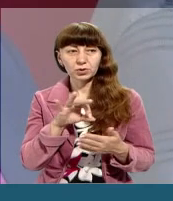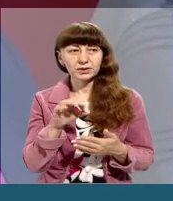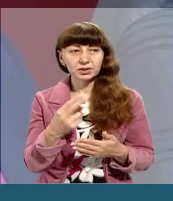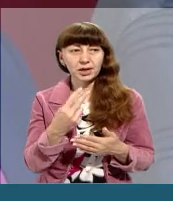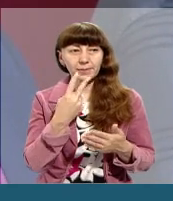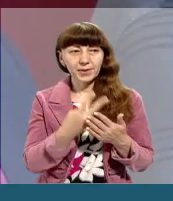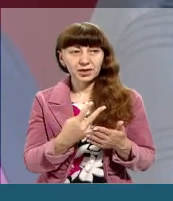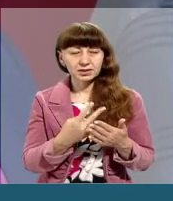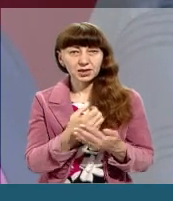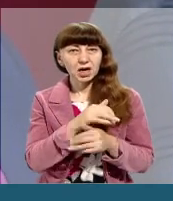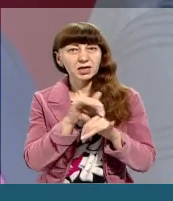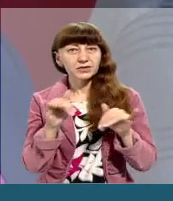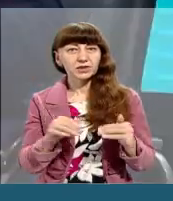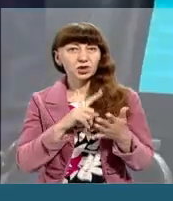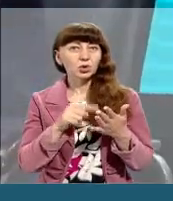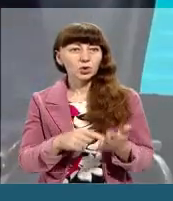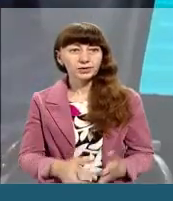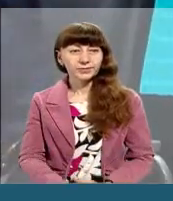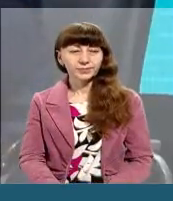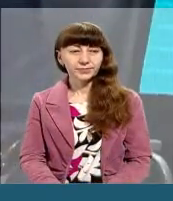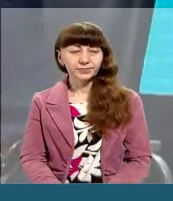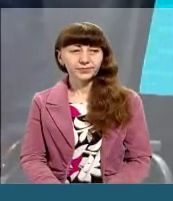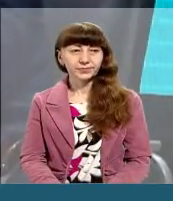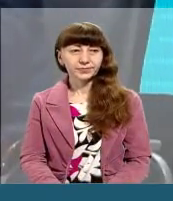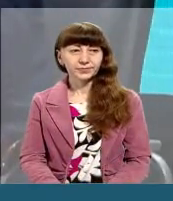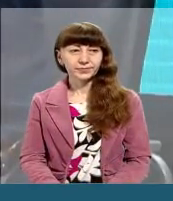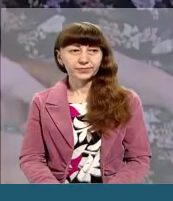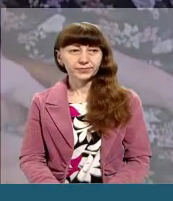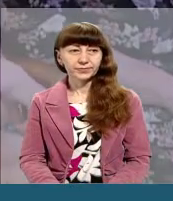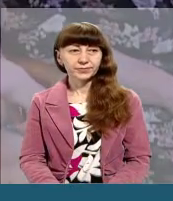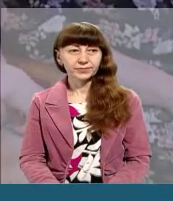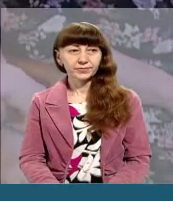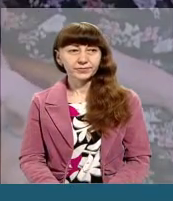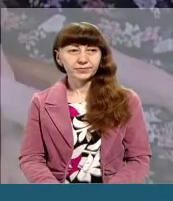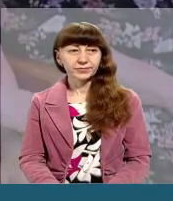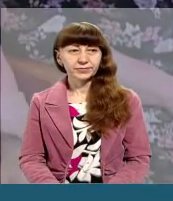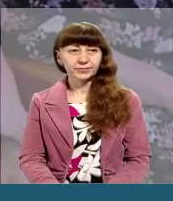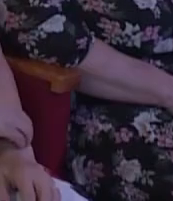социально-экономические показатели развития моногорода. Любовь Аплачкина, Алексей Руденко, телеканал «Костанай».